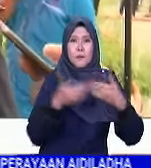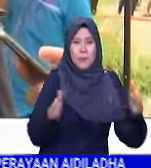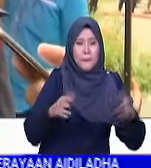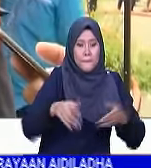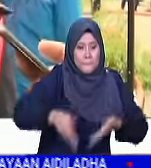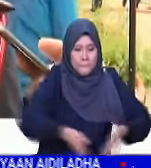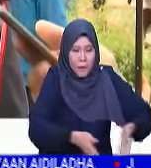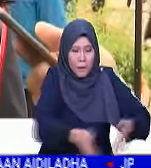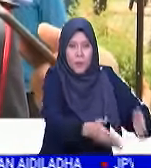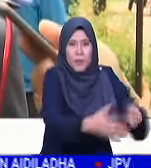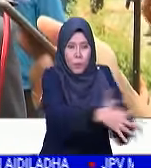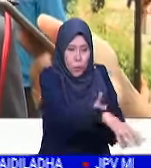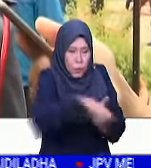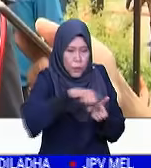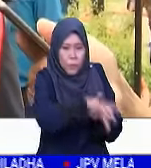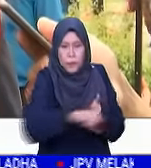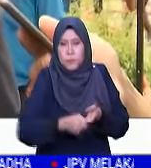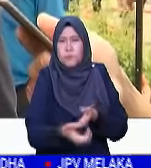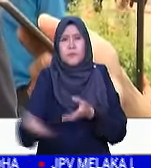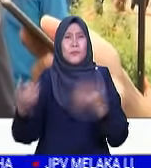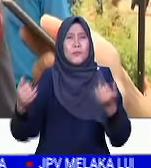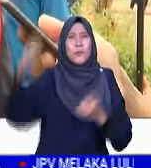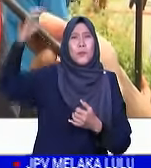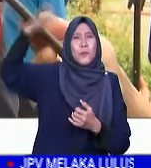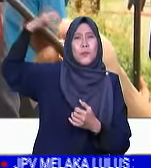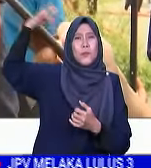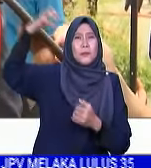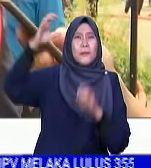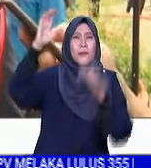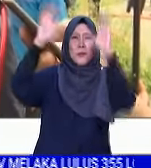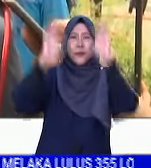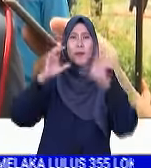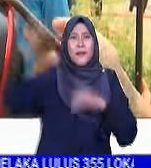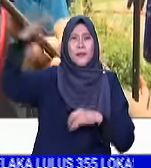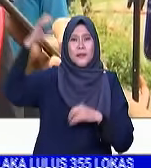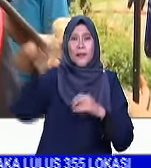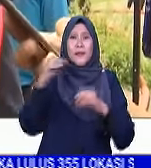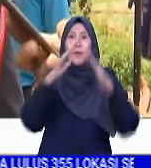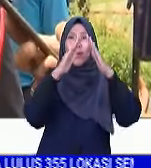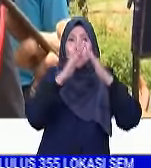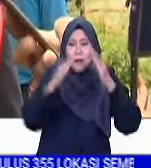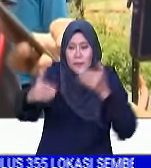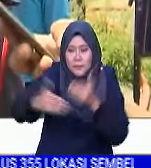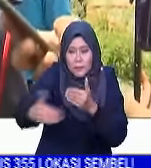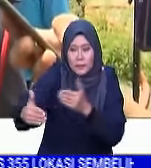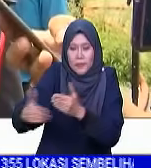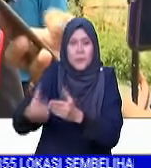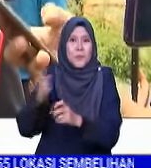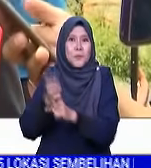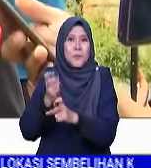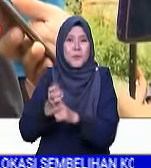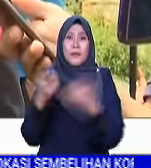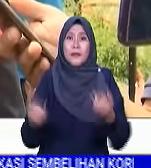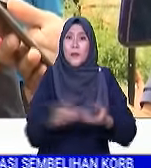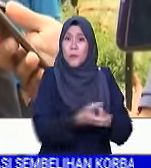parit. Dan sekarang tengah panas dan juga keadaan kedudukan rumah yang rapatlah. Tapi walau bagaimanapun pihak jabatan